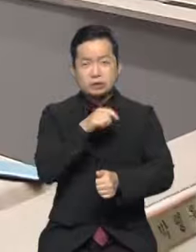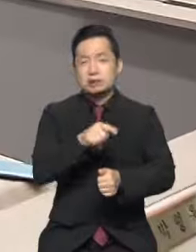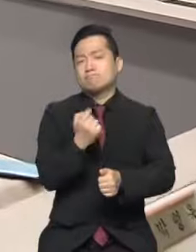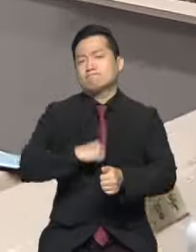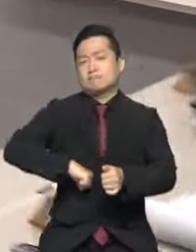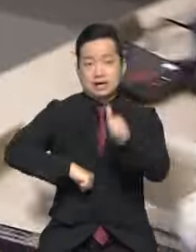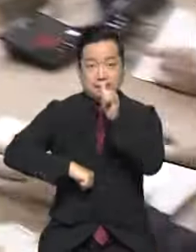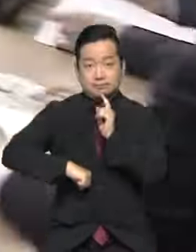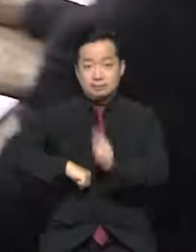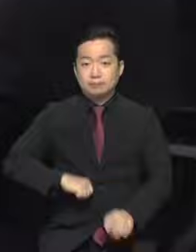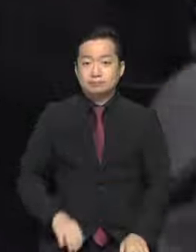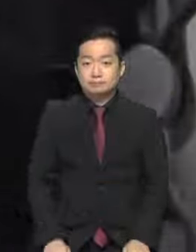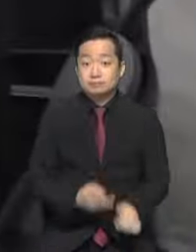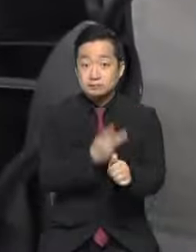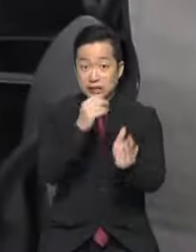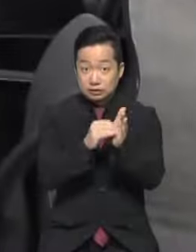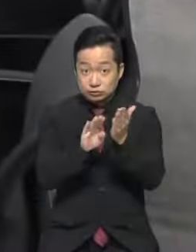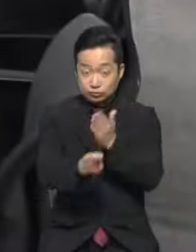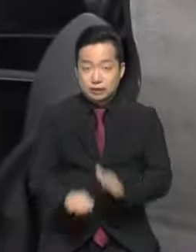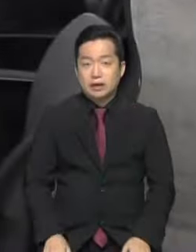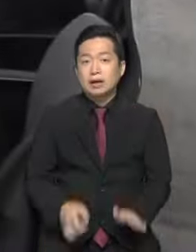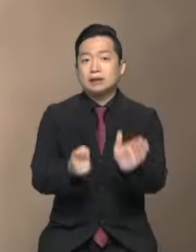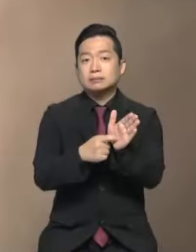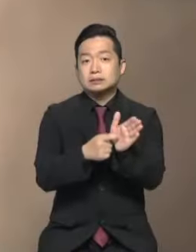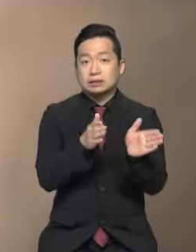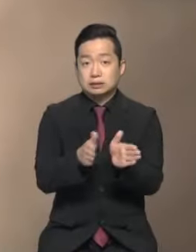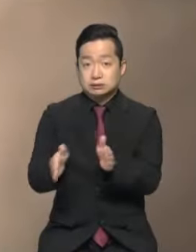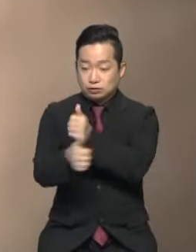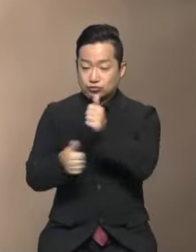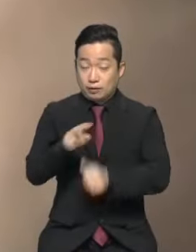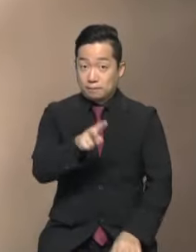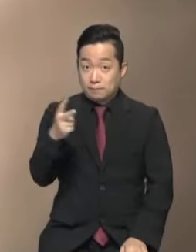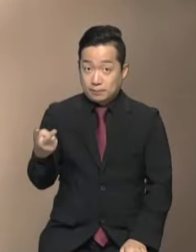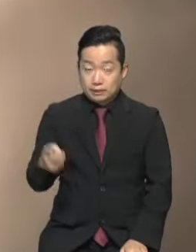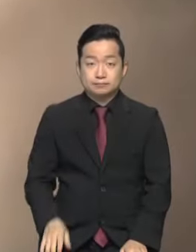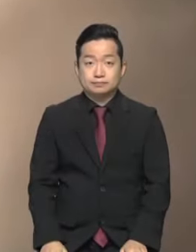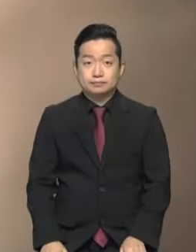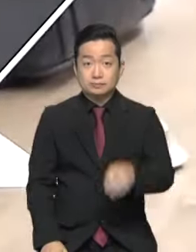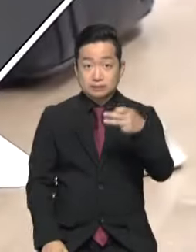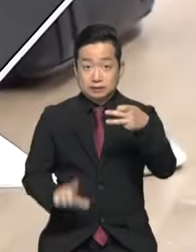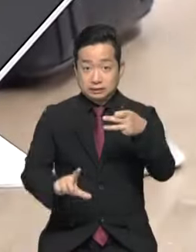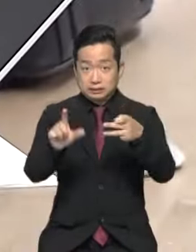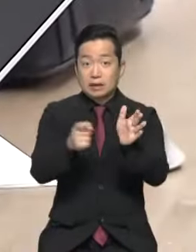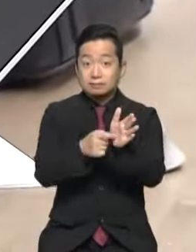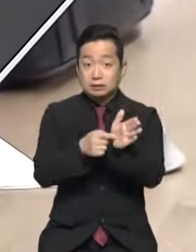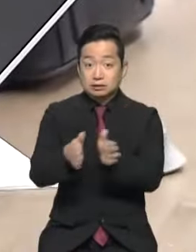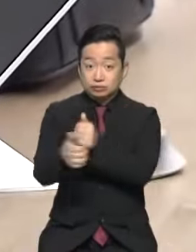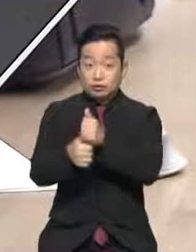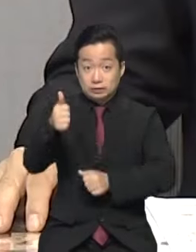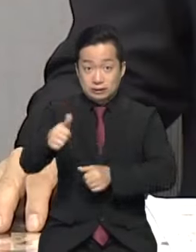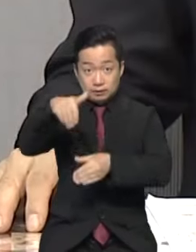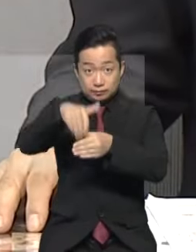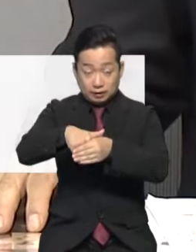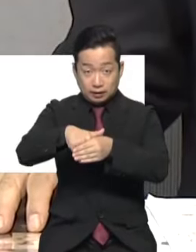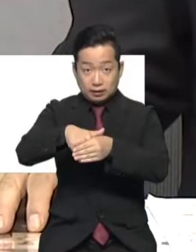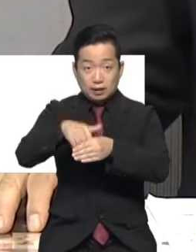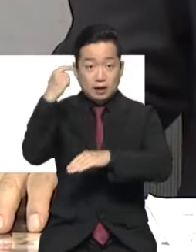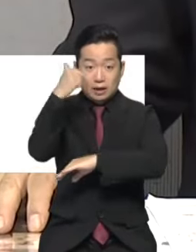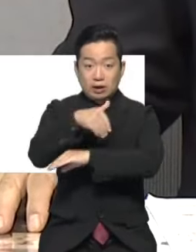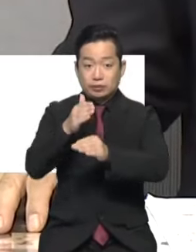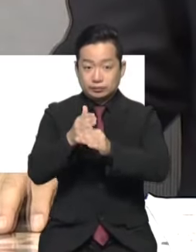임 회장 탄핵과 함께 의협은 비대위 체제로 전환하는데 오는 13일 비대위원장을 선출할 계획입니다. 원래는 두